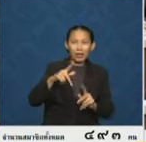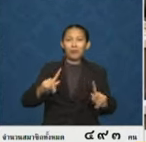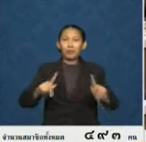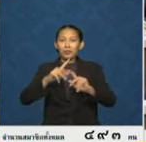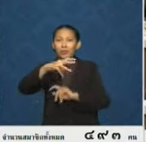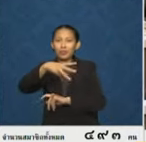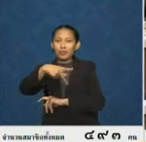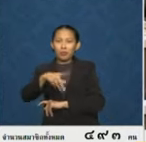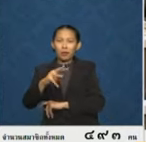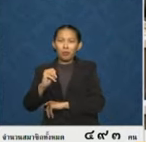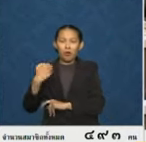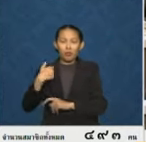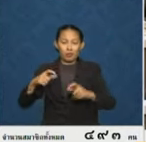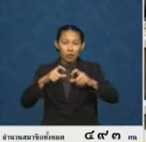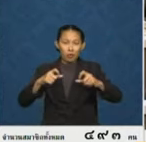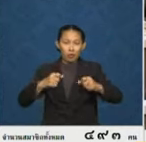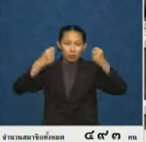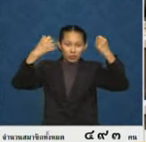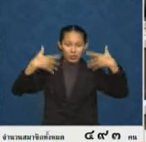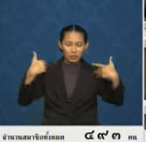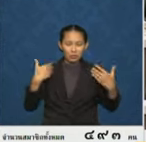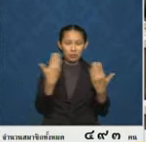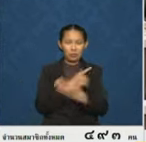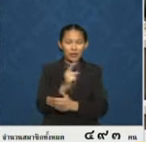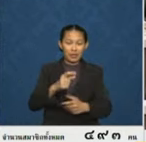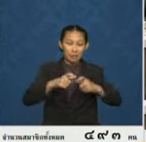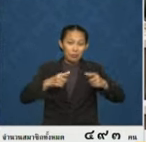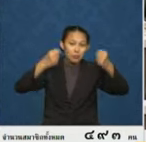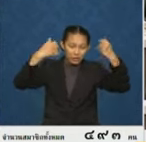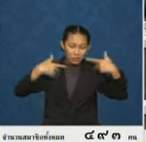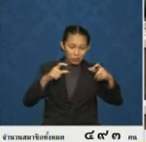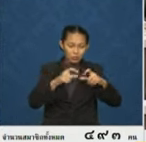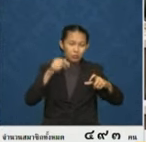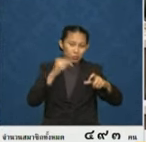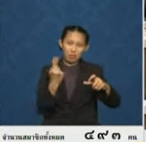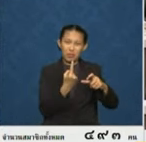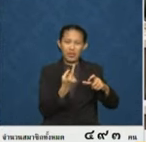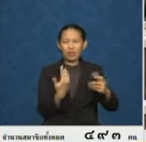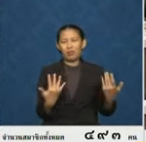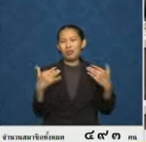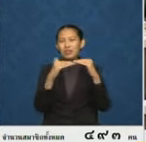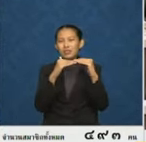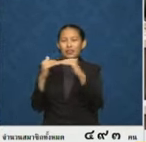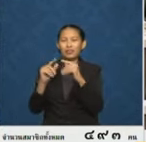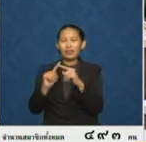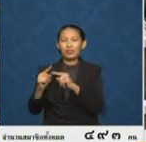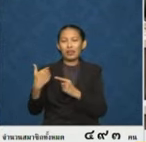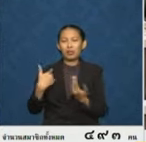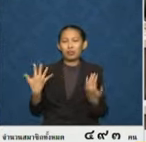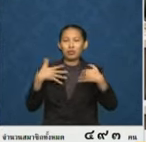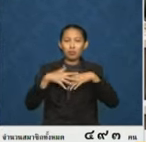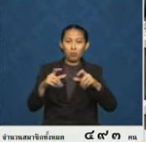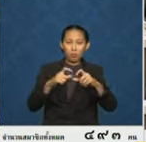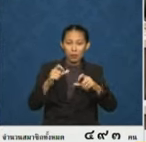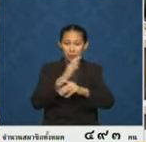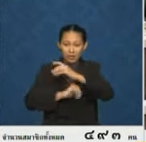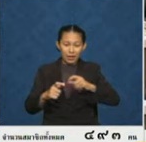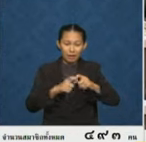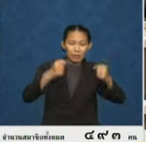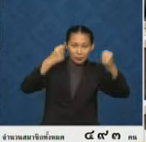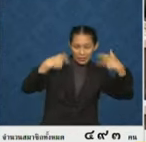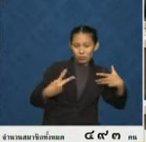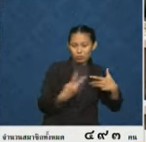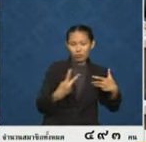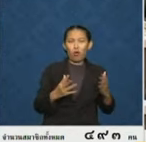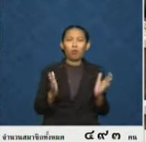เรื่องของข้อมูลบนบัตรประชาชนให้ใช้บัตรประชาชนใบเดียวเข้าถึงทุกสิทธิ์ของคนพิการแทนการที่คนพิการต้องพบบัตรคนพิการ 1ใบและพบบัตรประชา